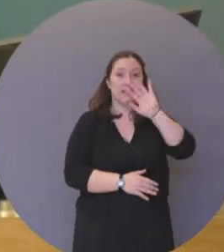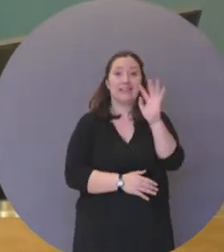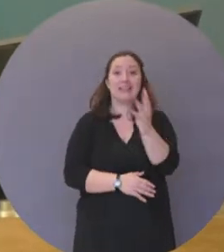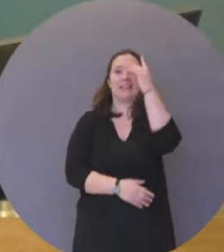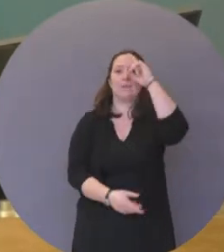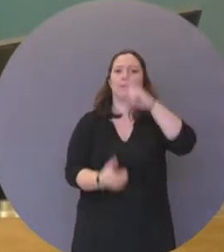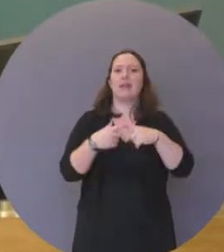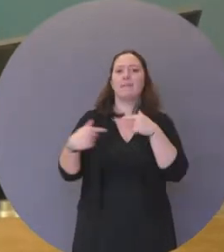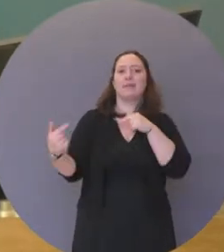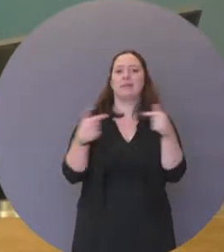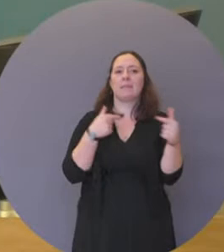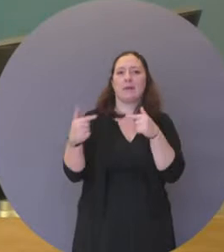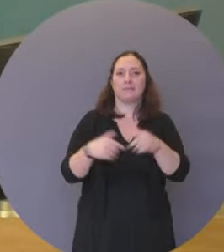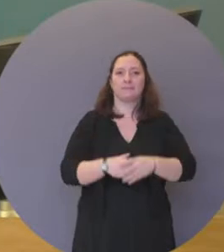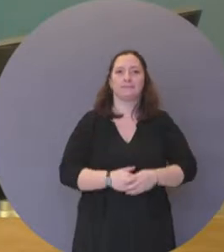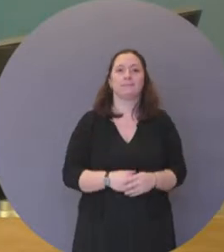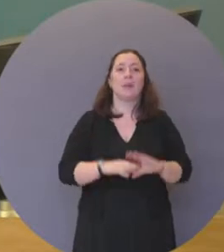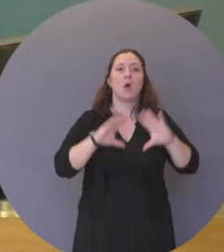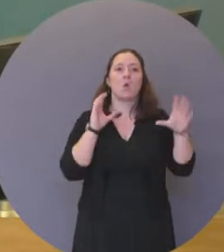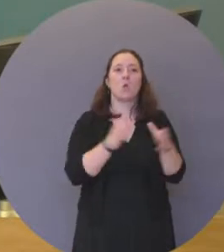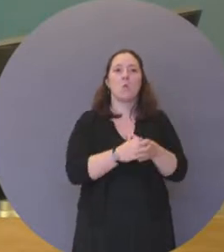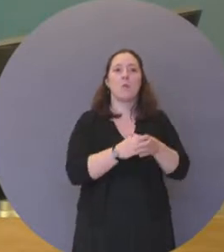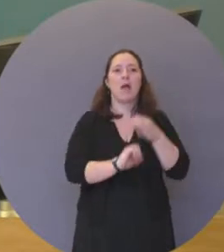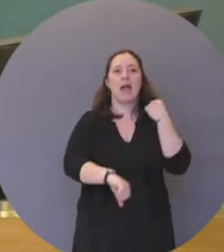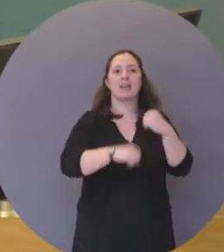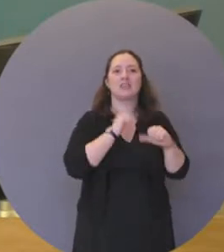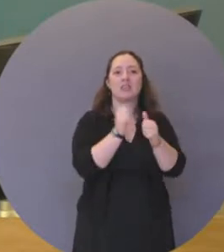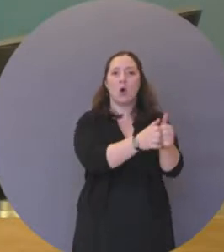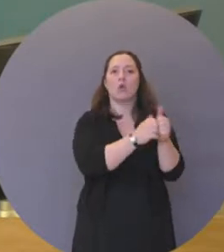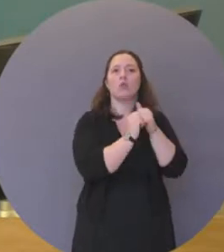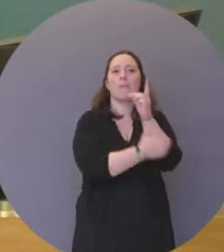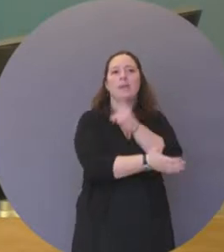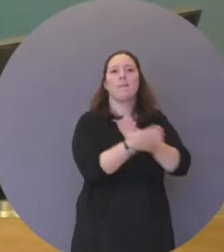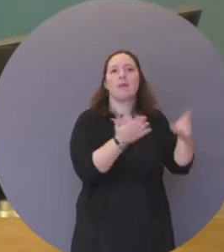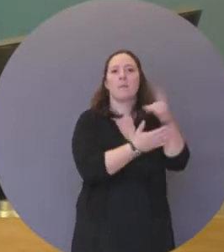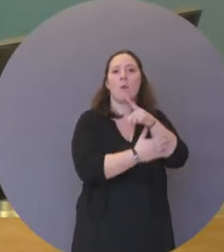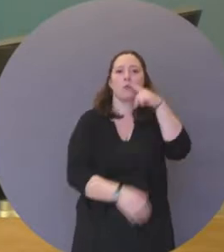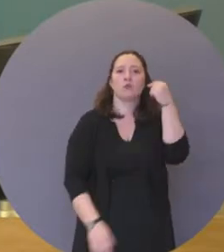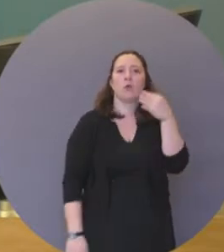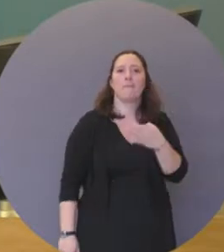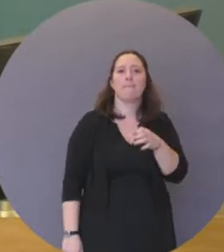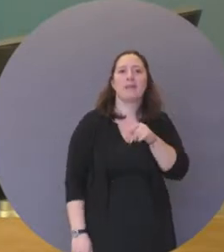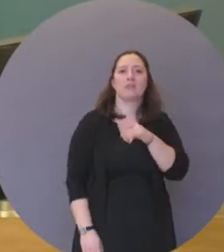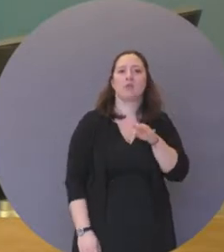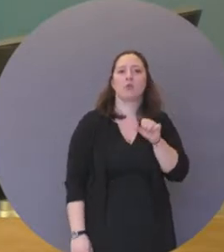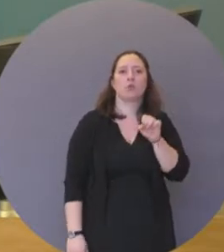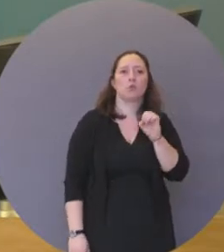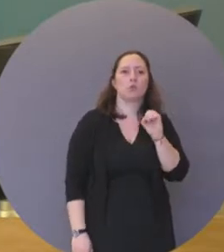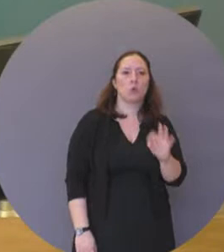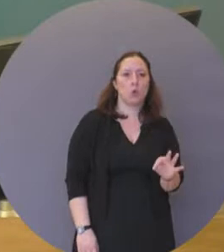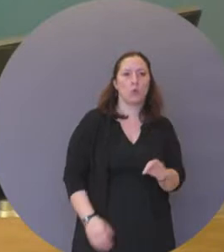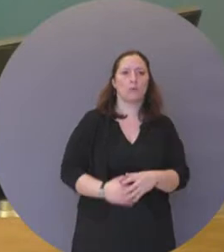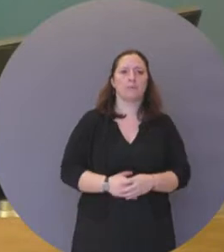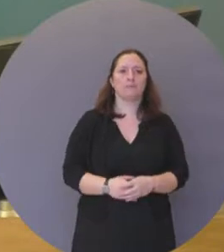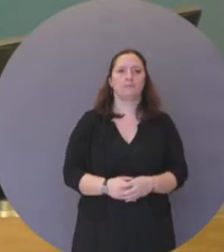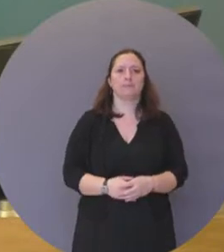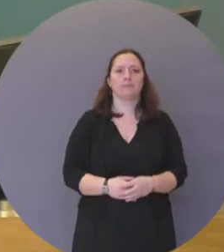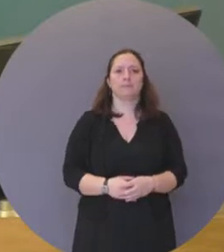de politique départementale et c'est le groupe agir ensemble au département monsieur métaux vous avez la parole